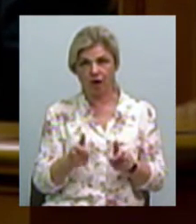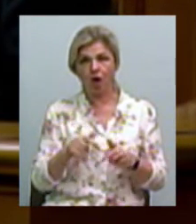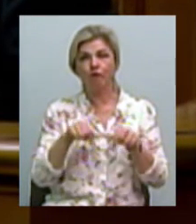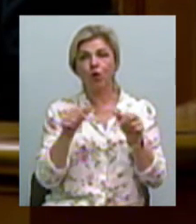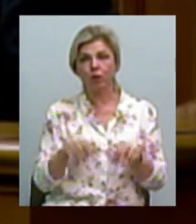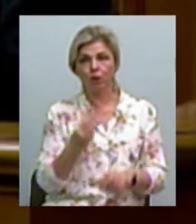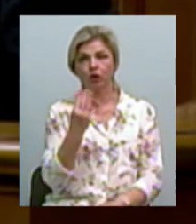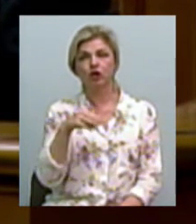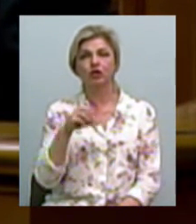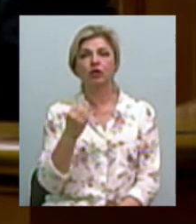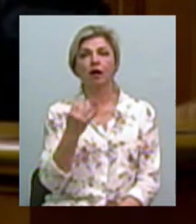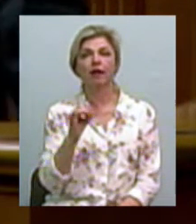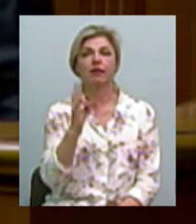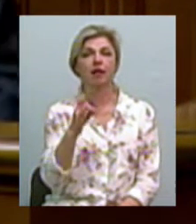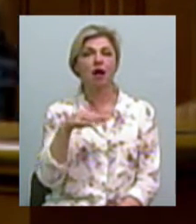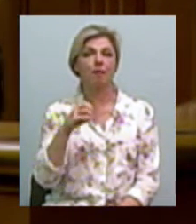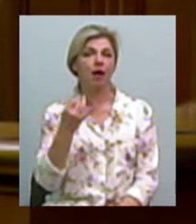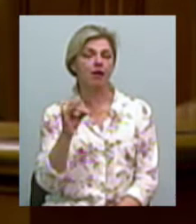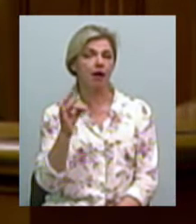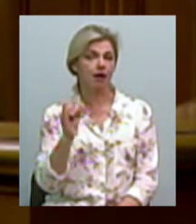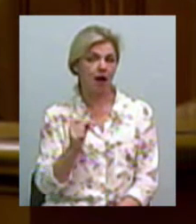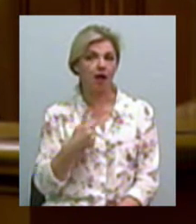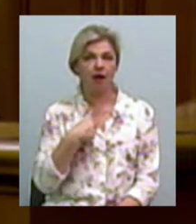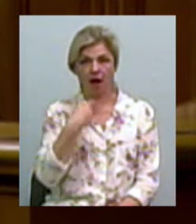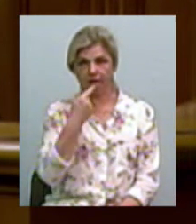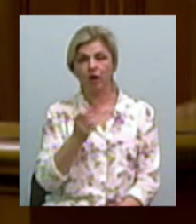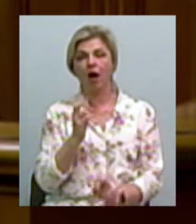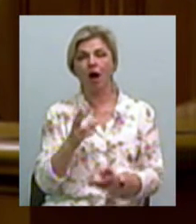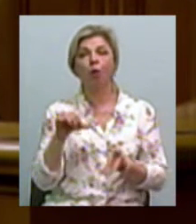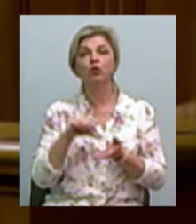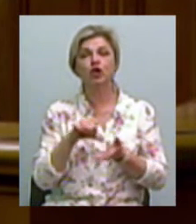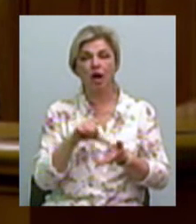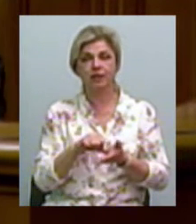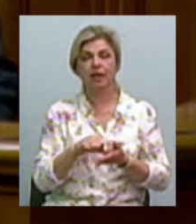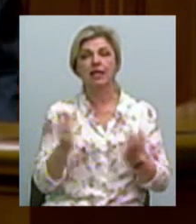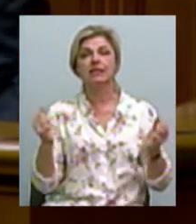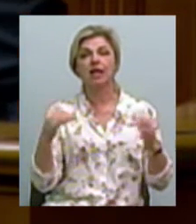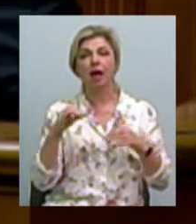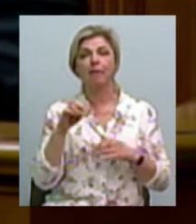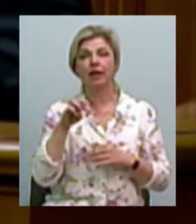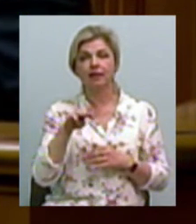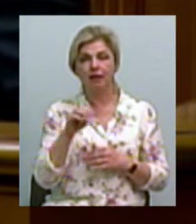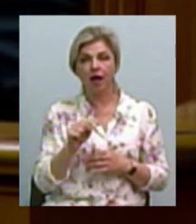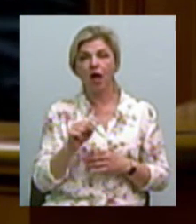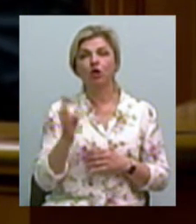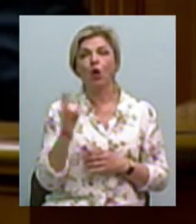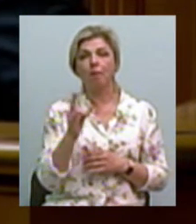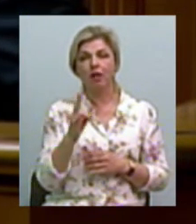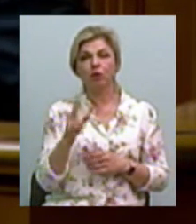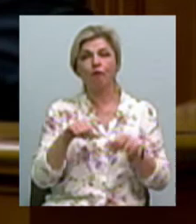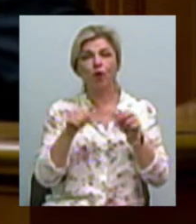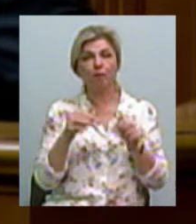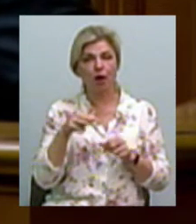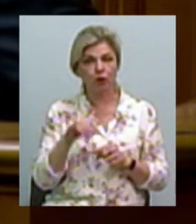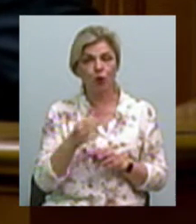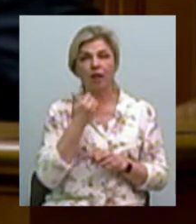Штайнмаєра. Я вам це кажу як безпосередній учасник самітів нормандського формату, де